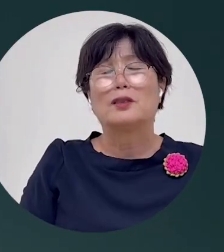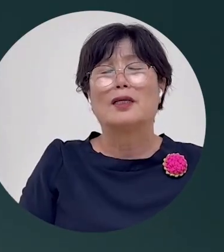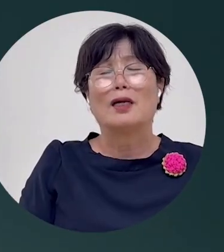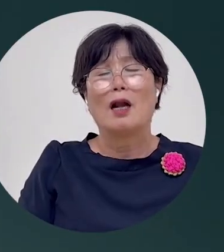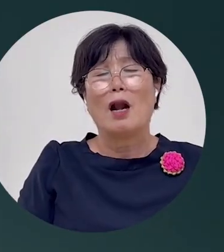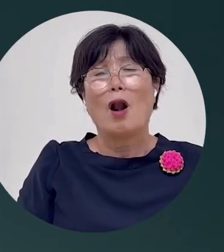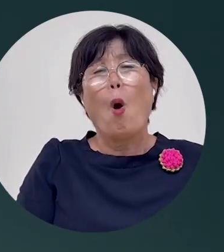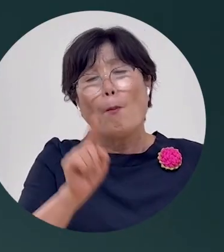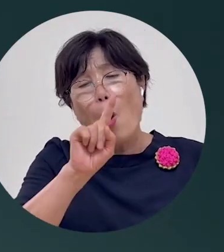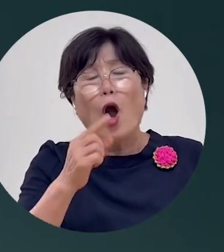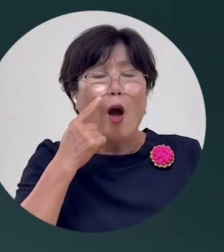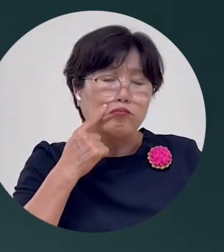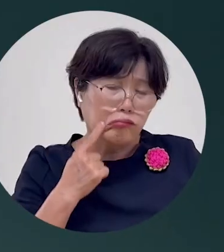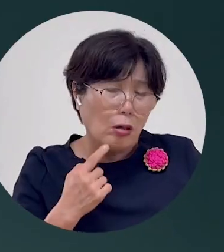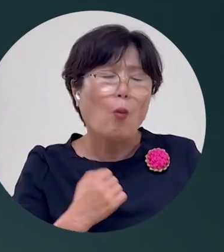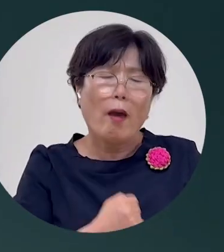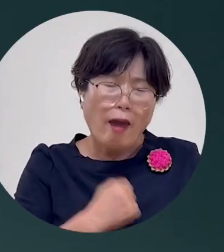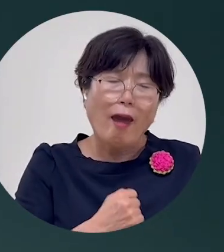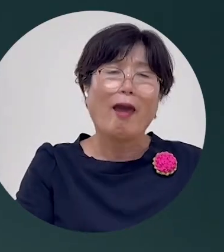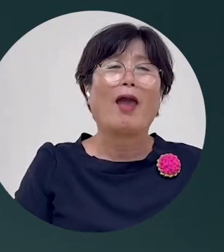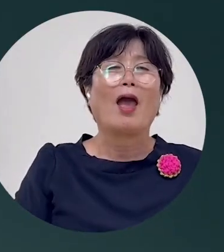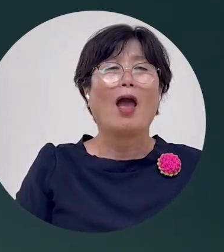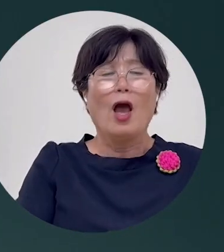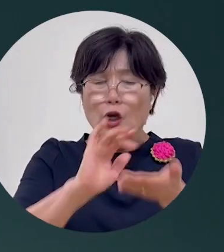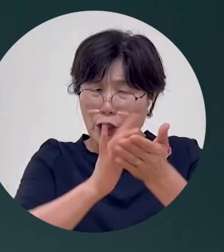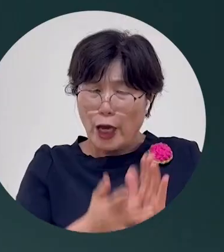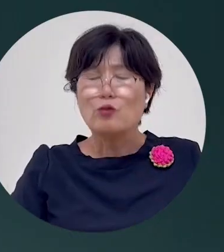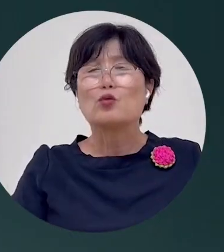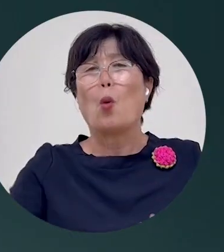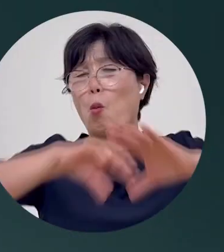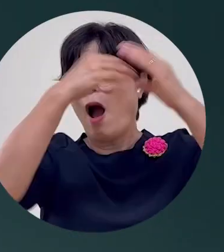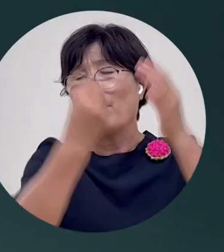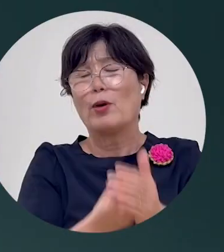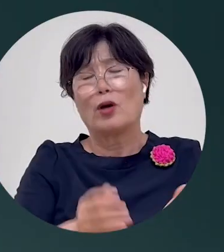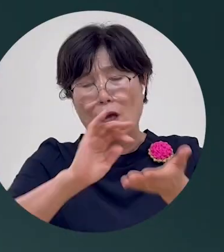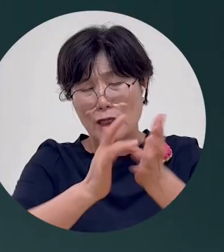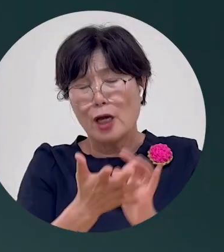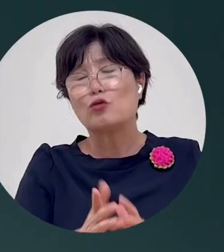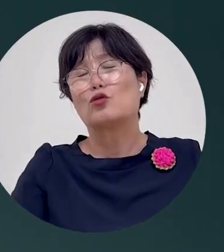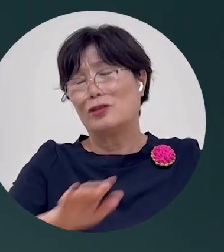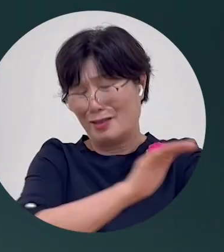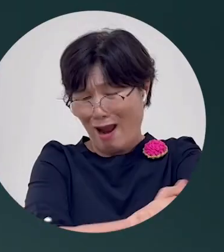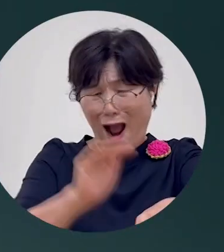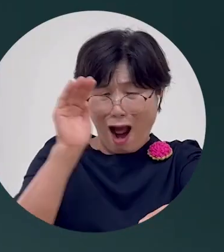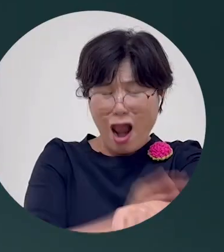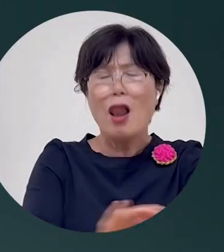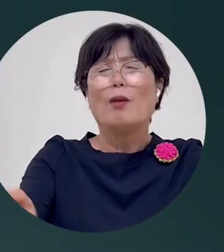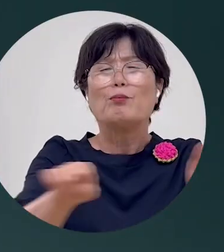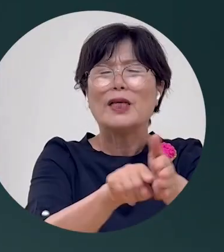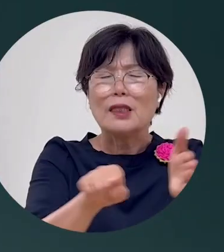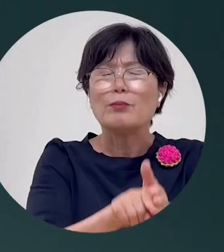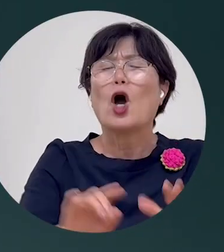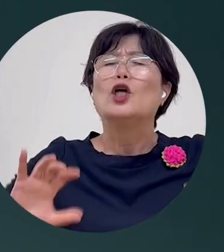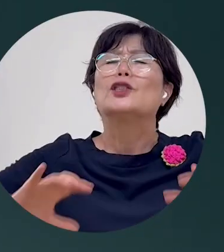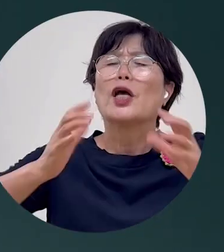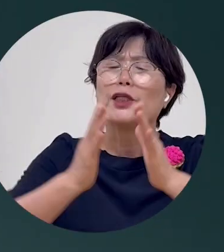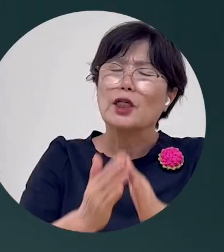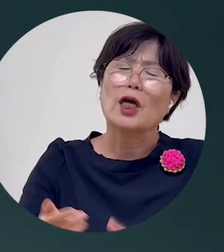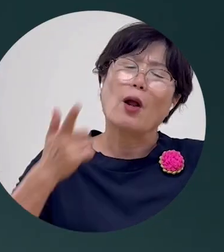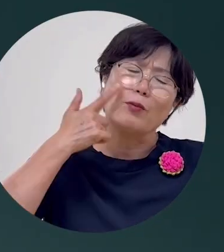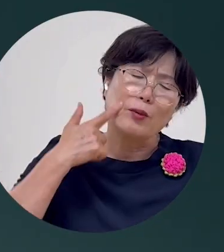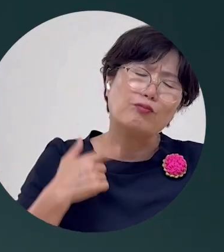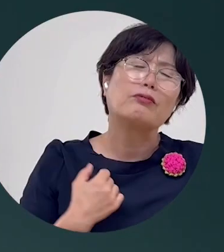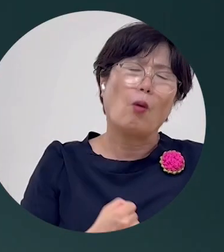뭔가 모르게 부러워하고, 여러분 예수 제대로 믿으면 세상 사람들이 뭔가 모르게 부러워하는 거 있어요,